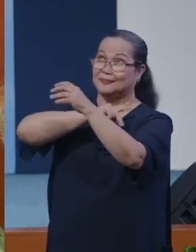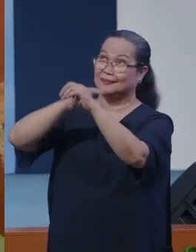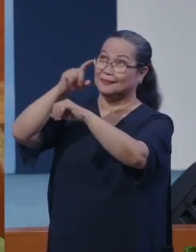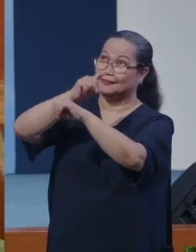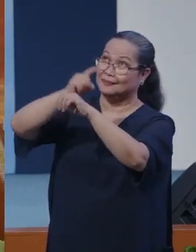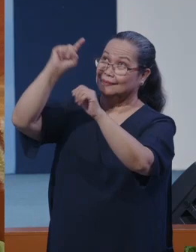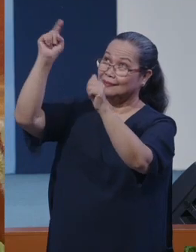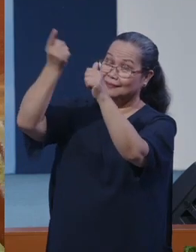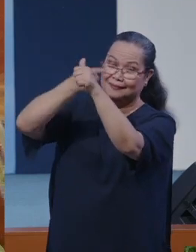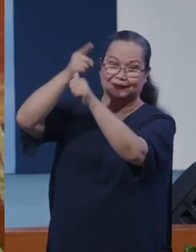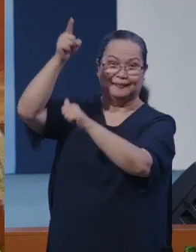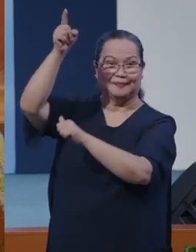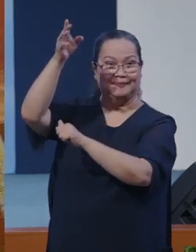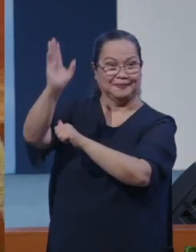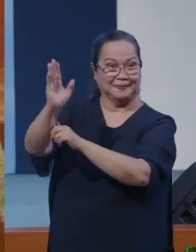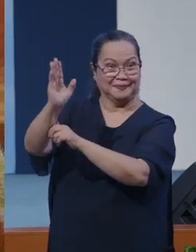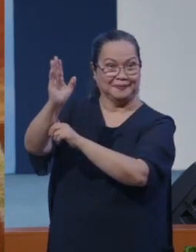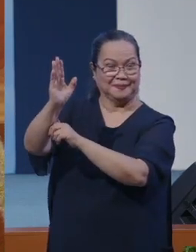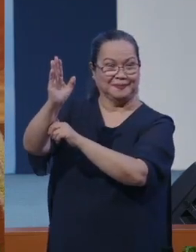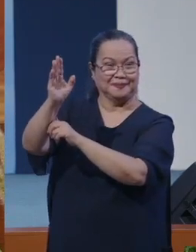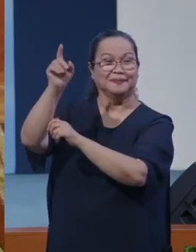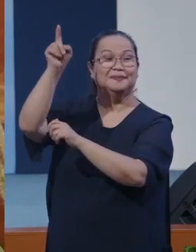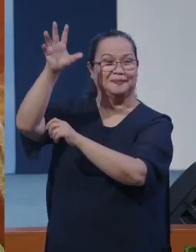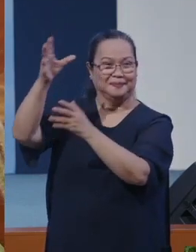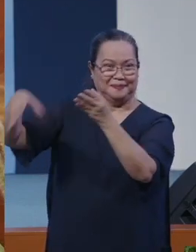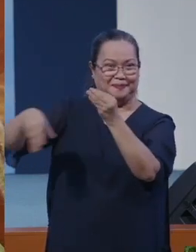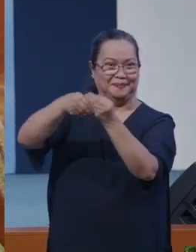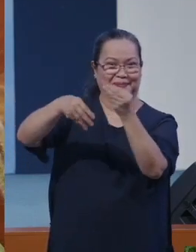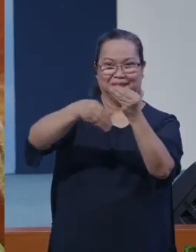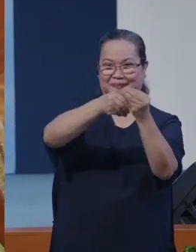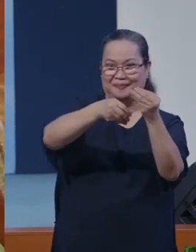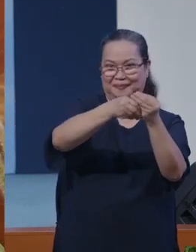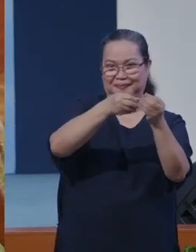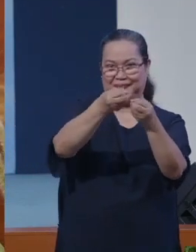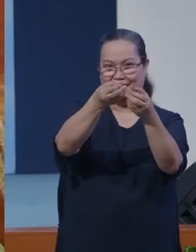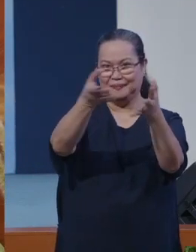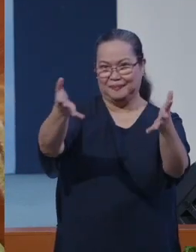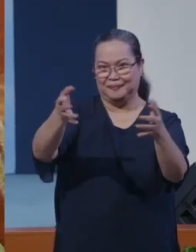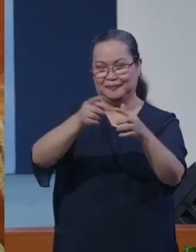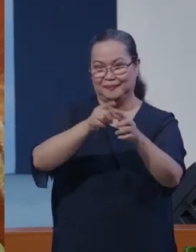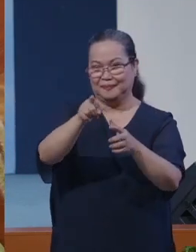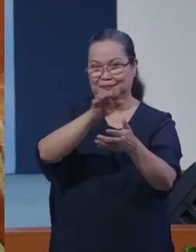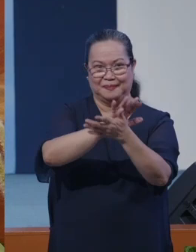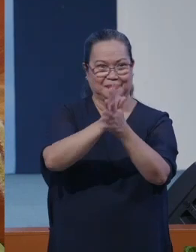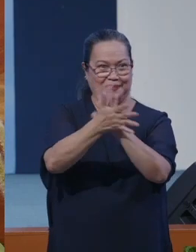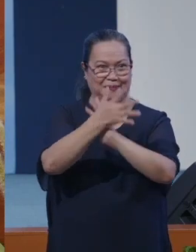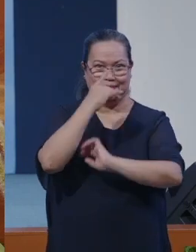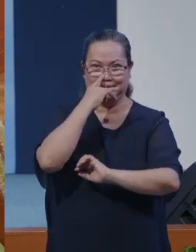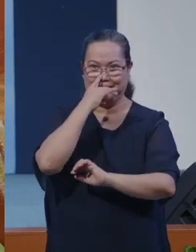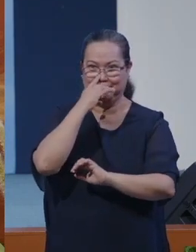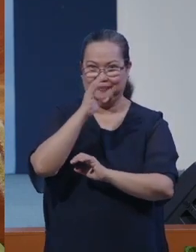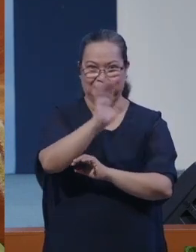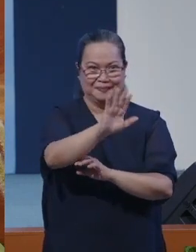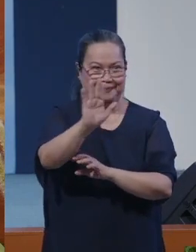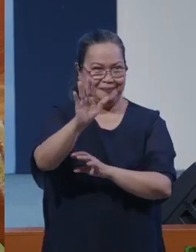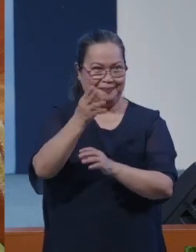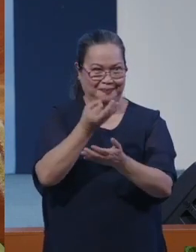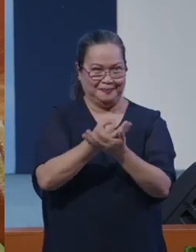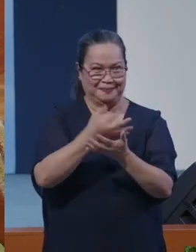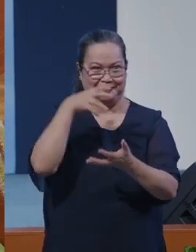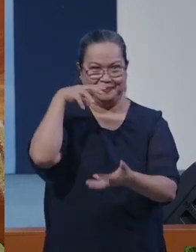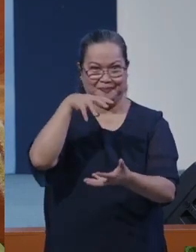inuuna. Kaya bibigyan niya kayo. Bakit? Hindi kayo aalipinin ng kayamanang yun eh. Bakit? Kaya